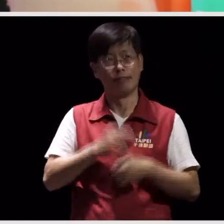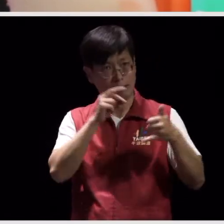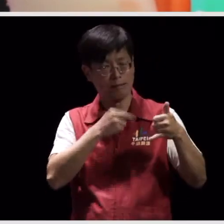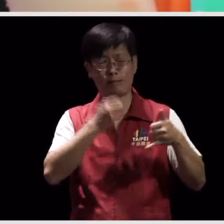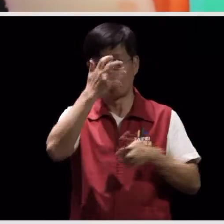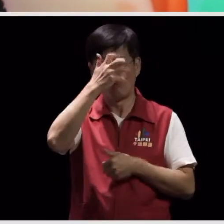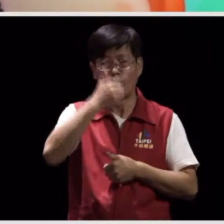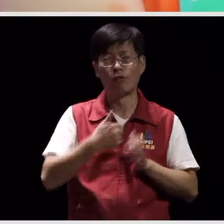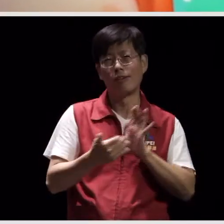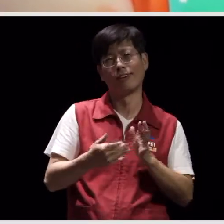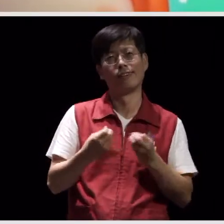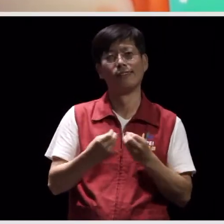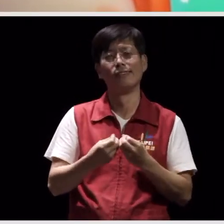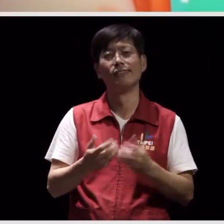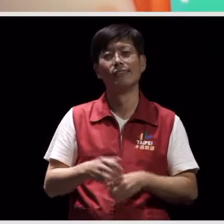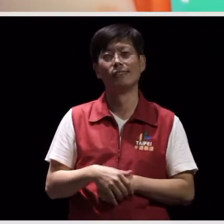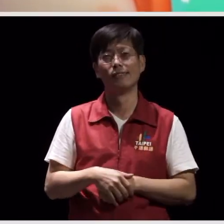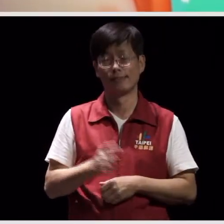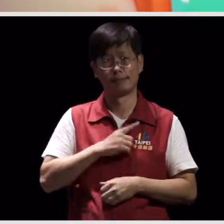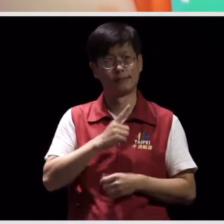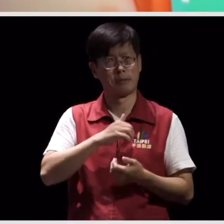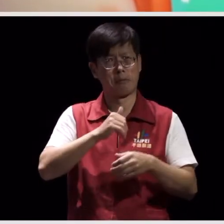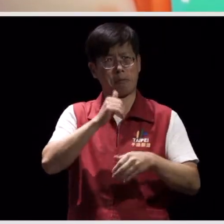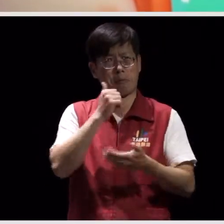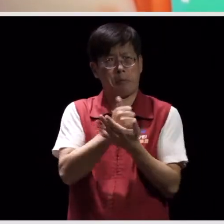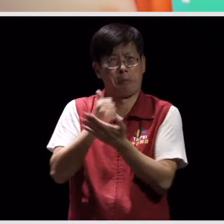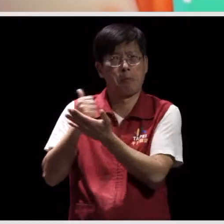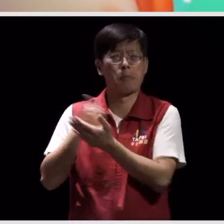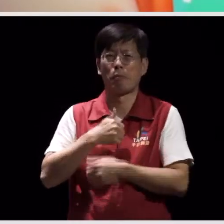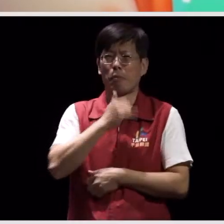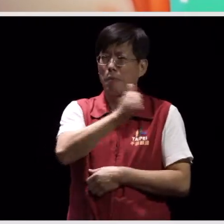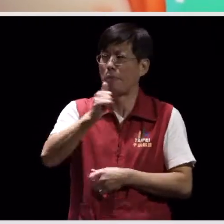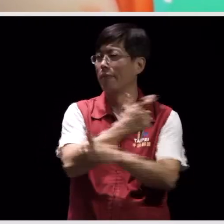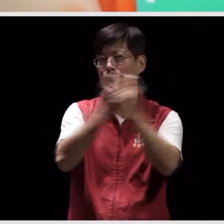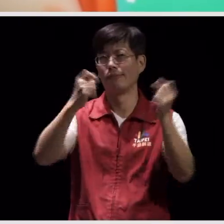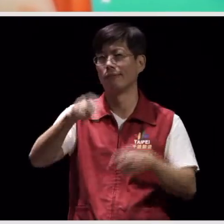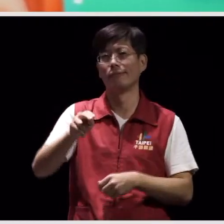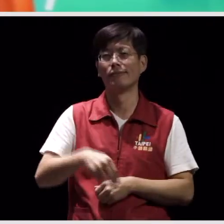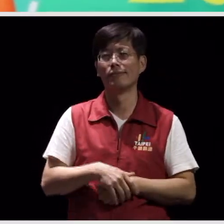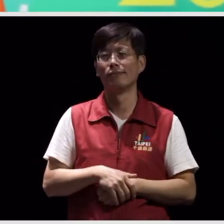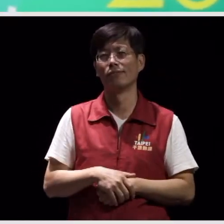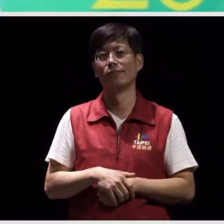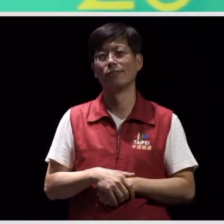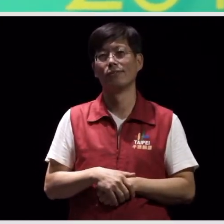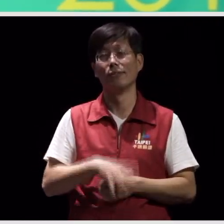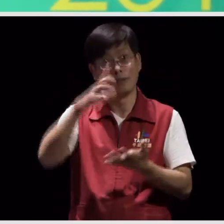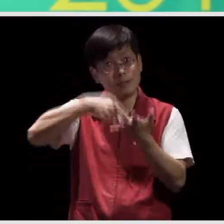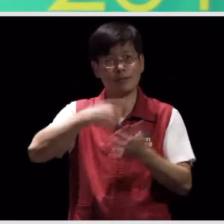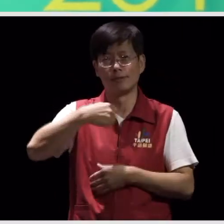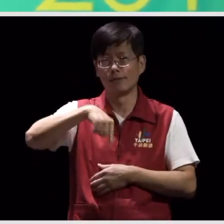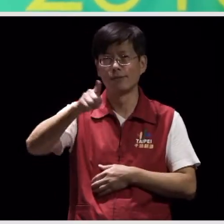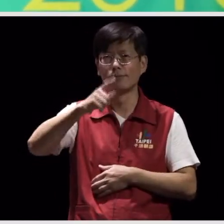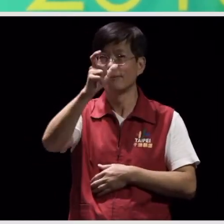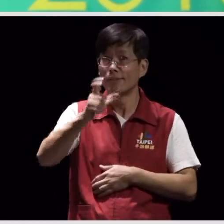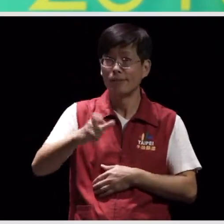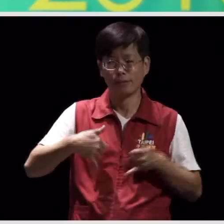么大，不好意思拒绝嘛。然后结果他每次都成功哦，到哪边都一样。有一次他去了意大利某个